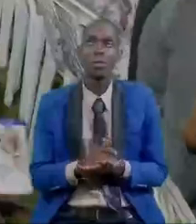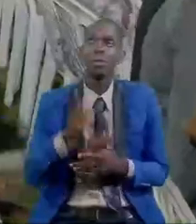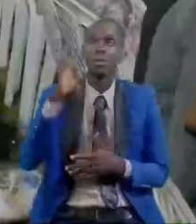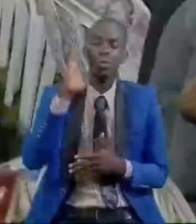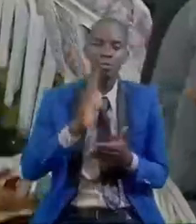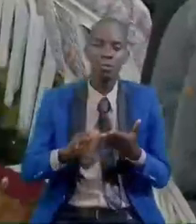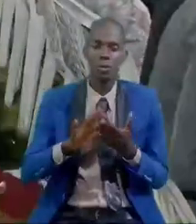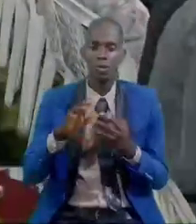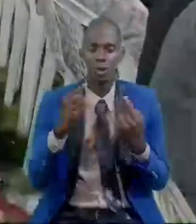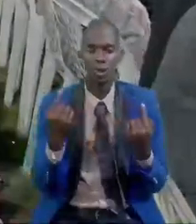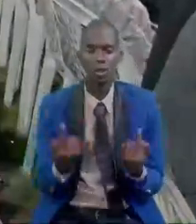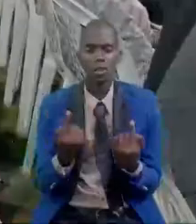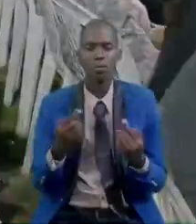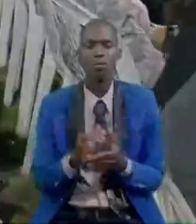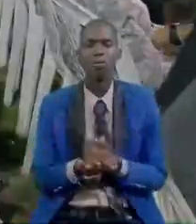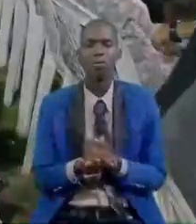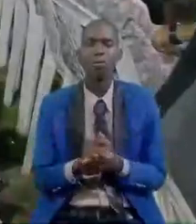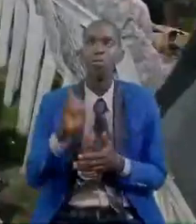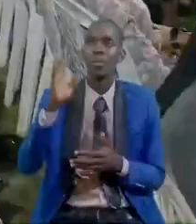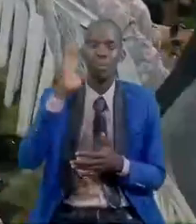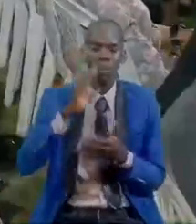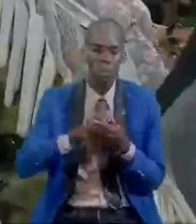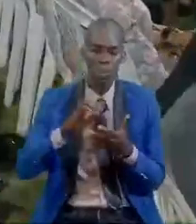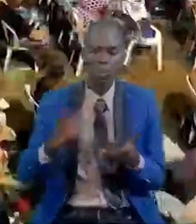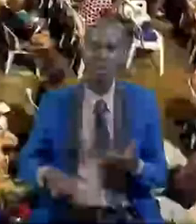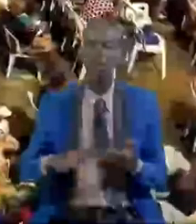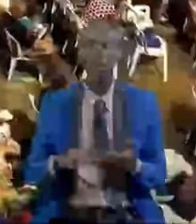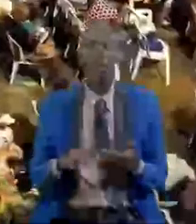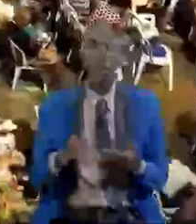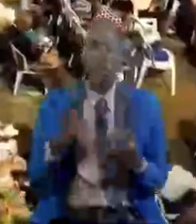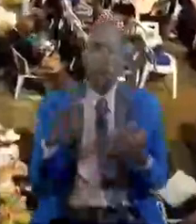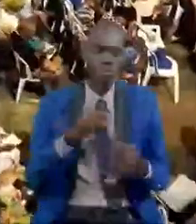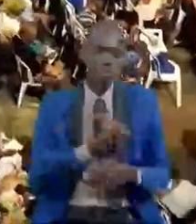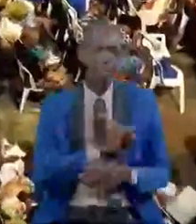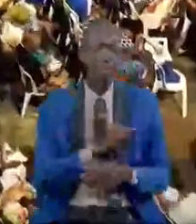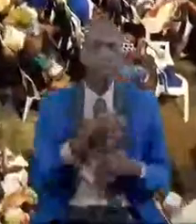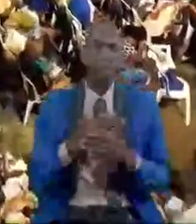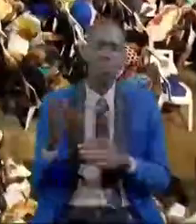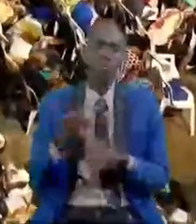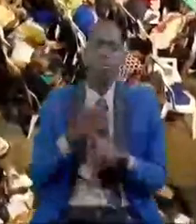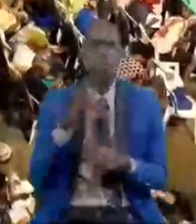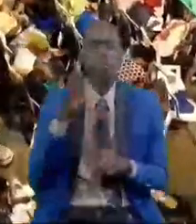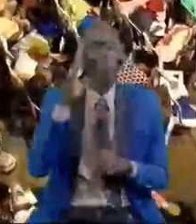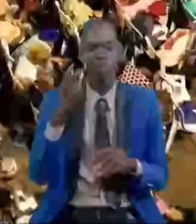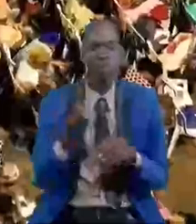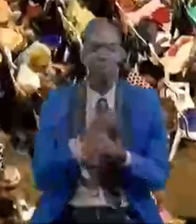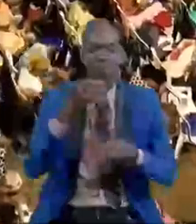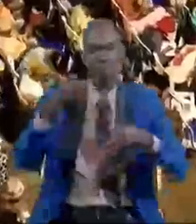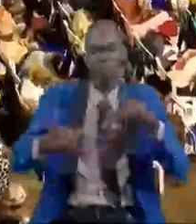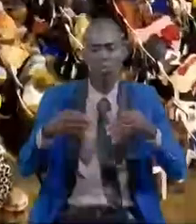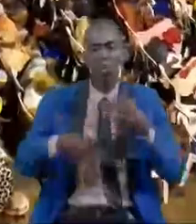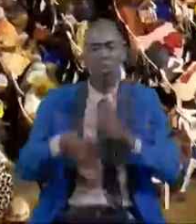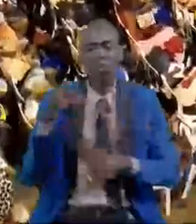Il va pardonner tes péchés. Il ôtera la culpabilité de ta vie. Il ôtera la condamnation de ta vie.